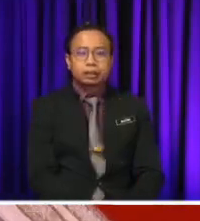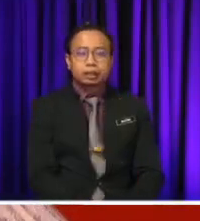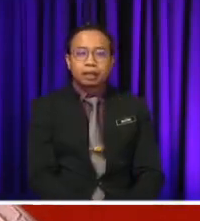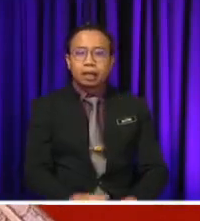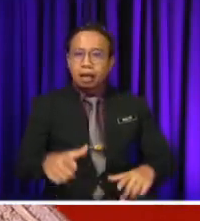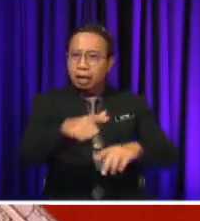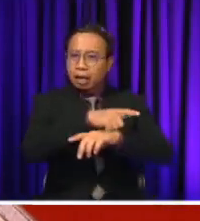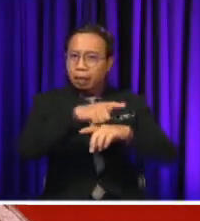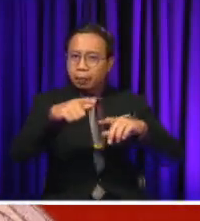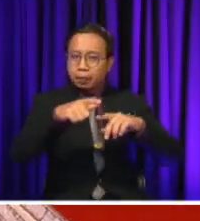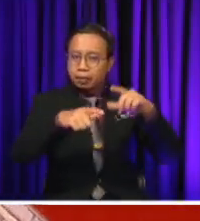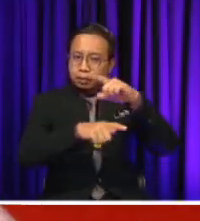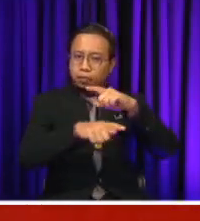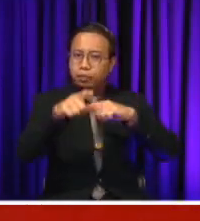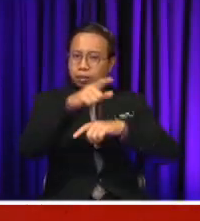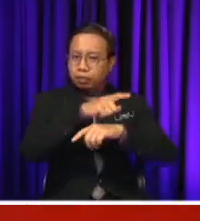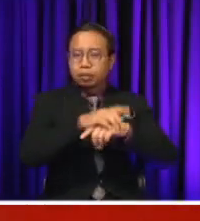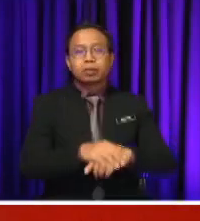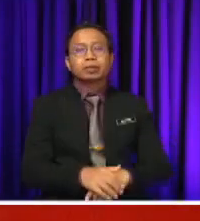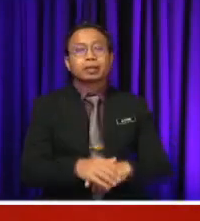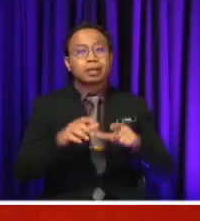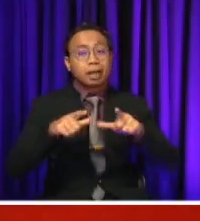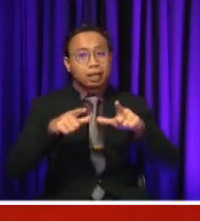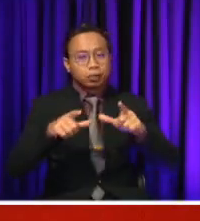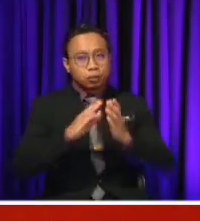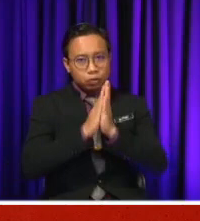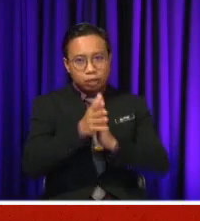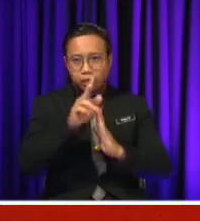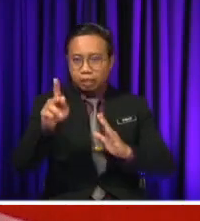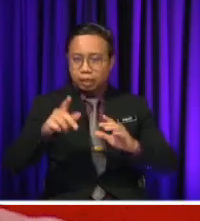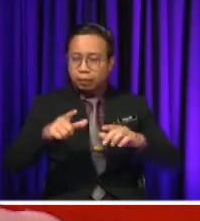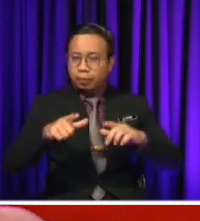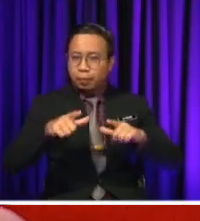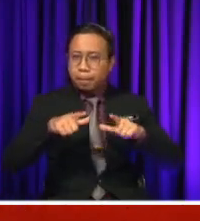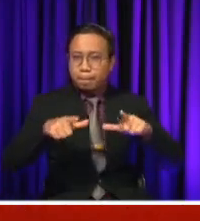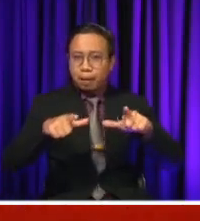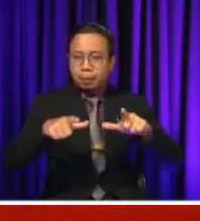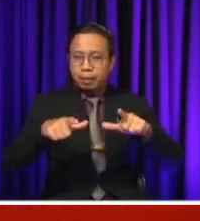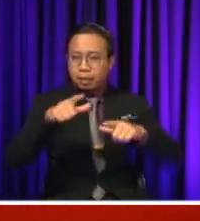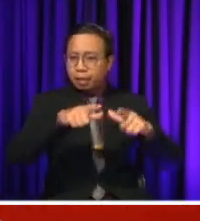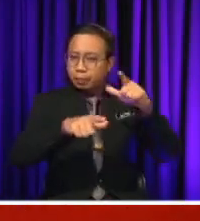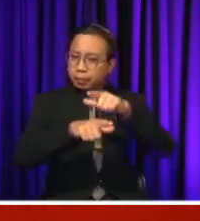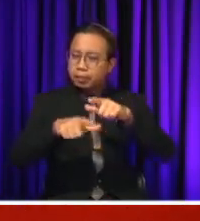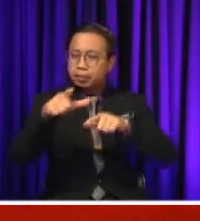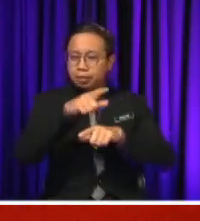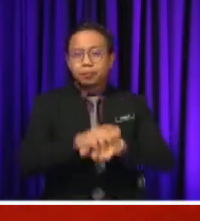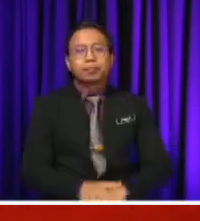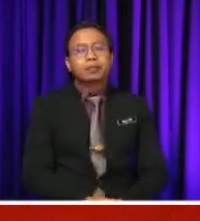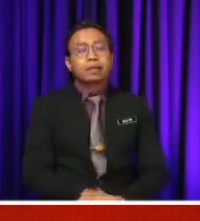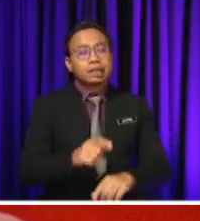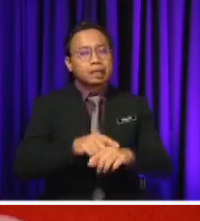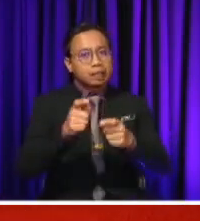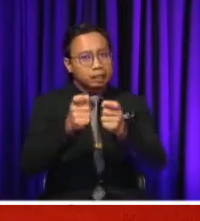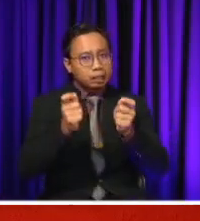lapis-lapiskan kepingan kayu dan Jadikan Dia Papa lapis dan di tengah-tengah tempat dia tak ada